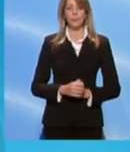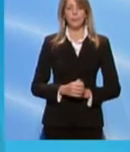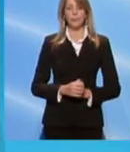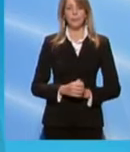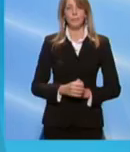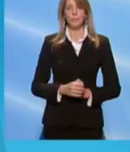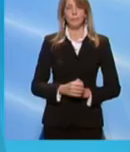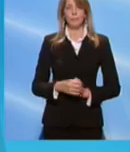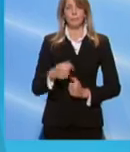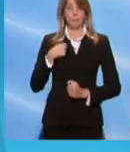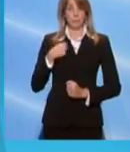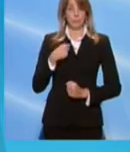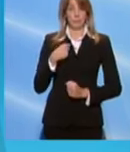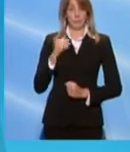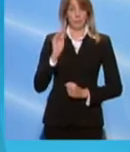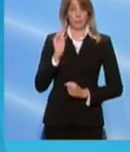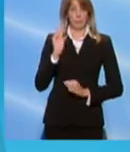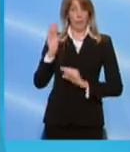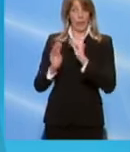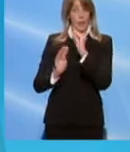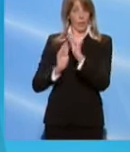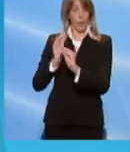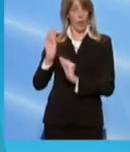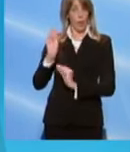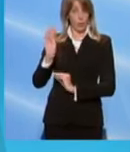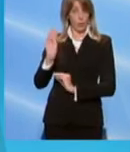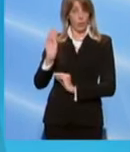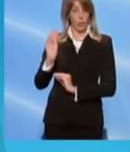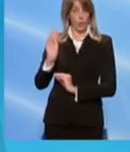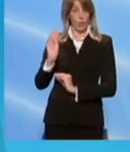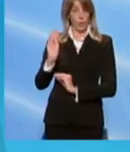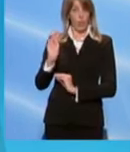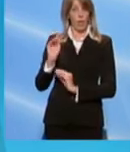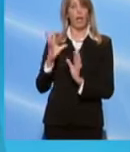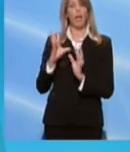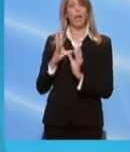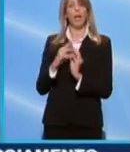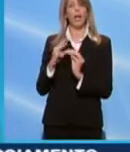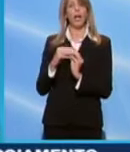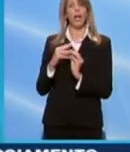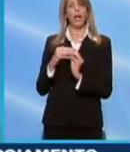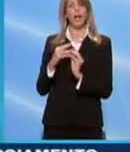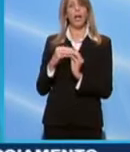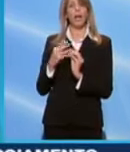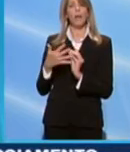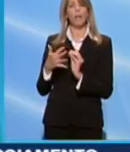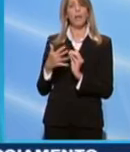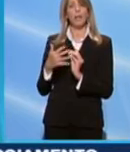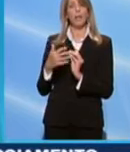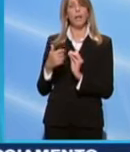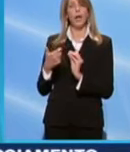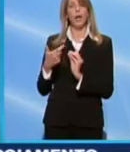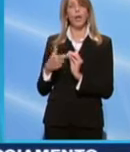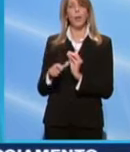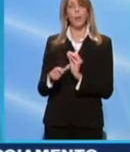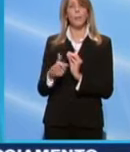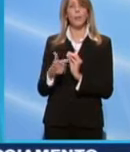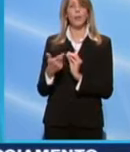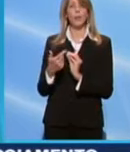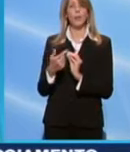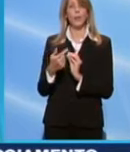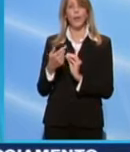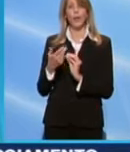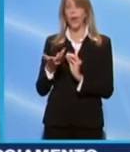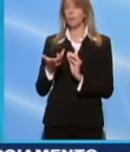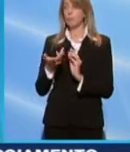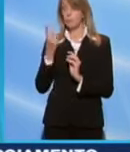Questa interrogazione è fatta perché da una parte noi vediamo che la maggioranza, che